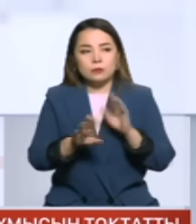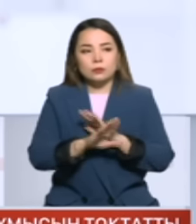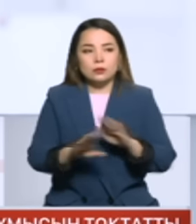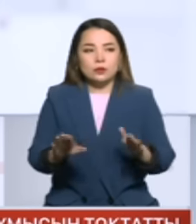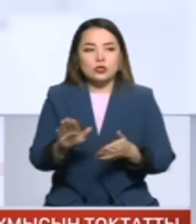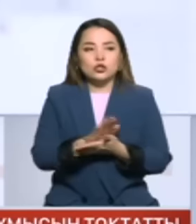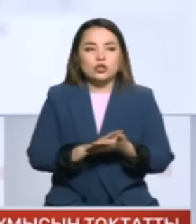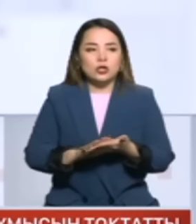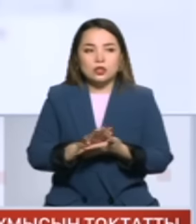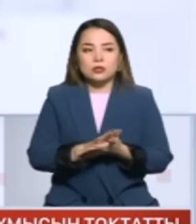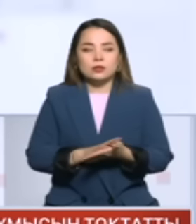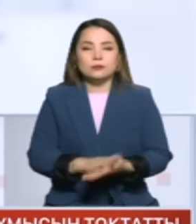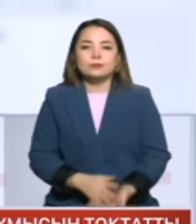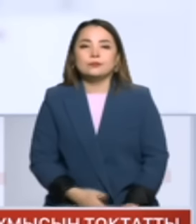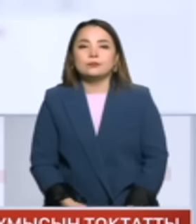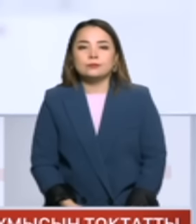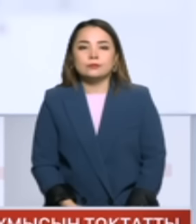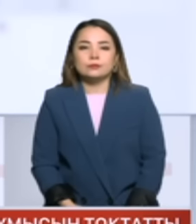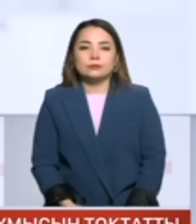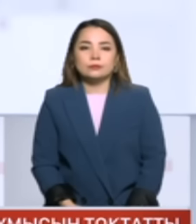ешқашан.